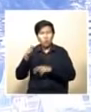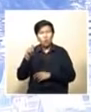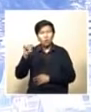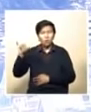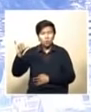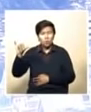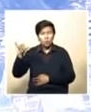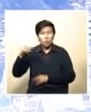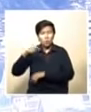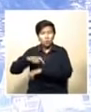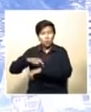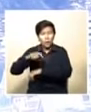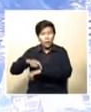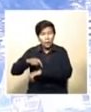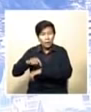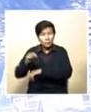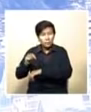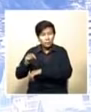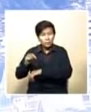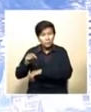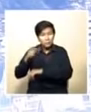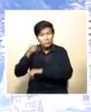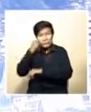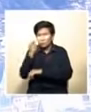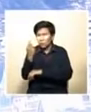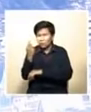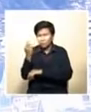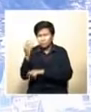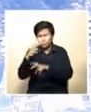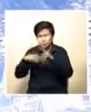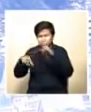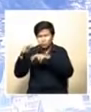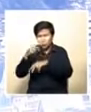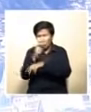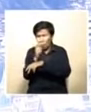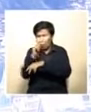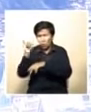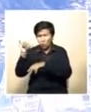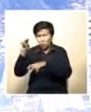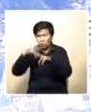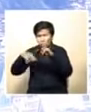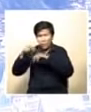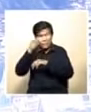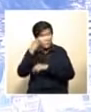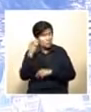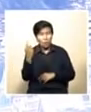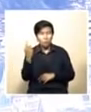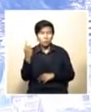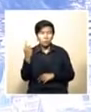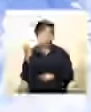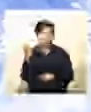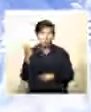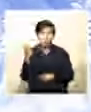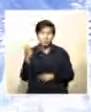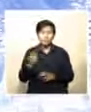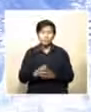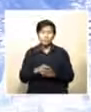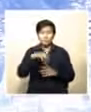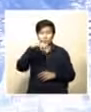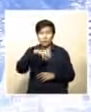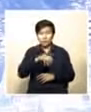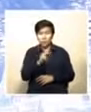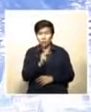าเกิน5วันก็ถือว่าผิดปกติรัฐจะได้ตรวจตราและก็เข้มงวดกวดขันในส่วน